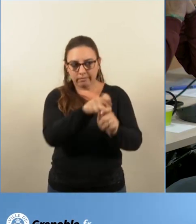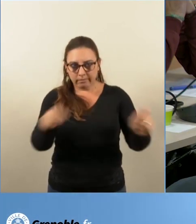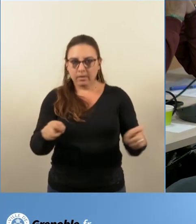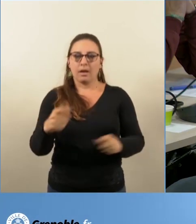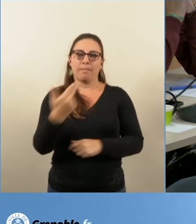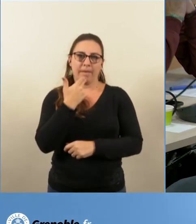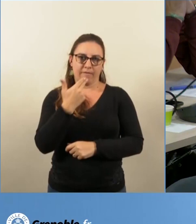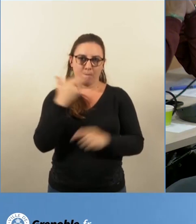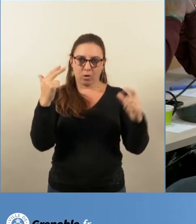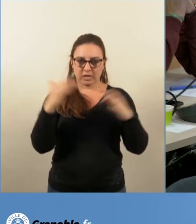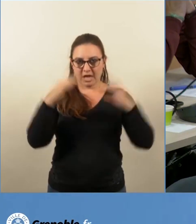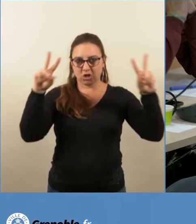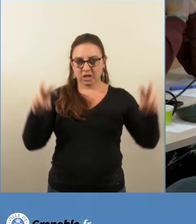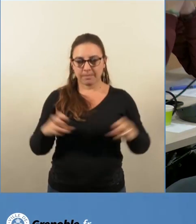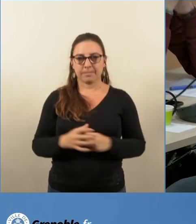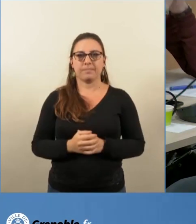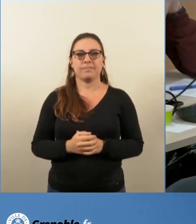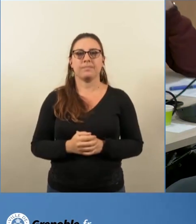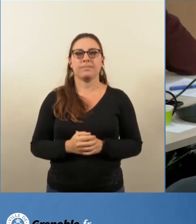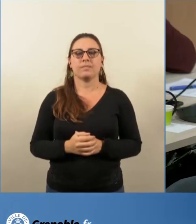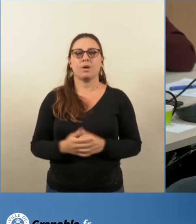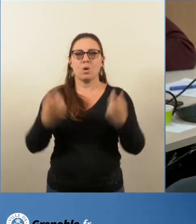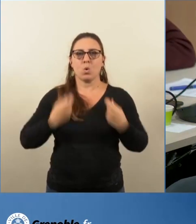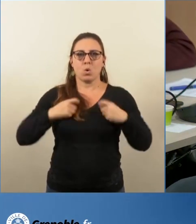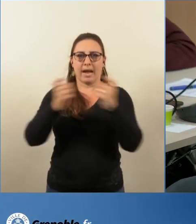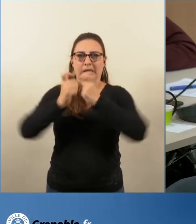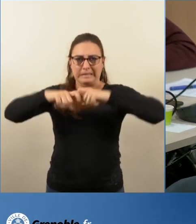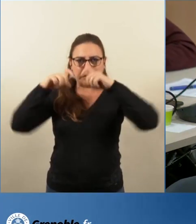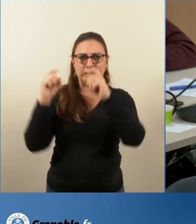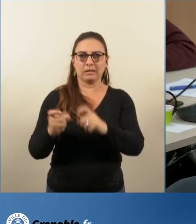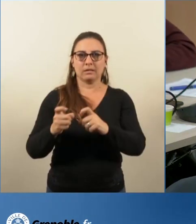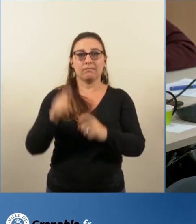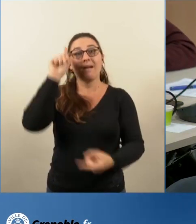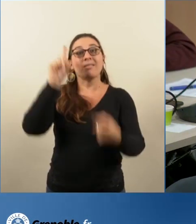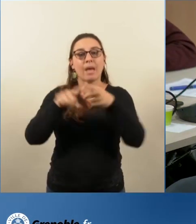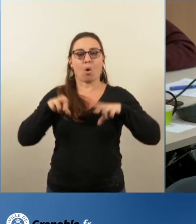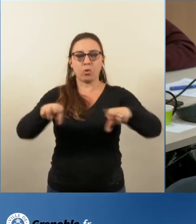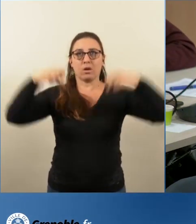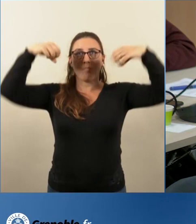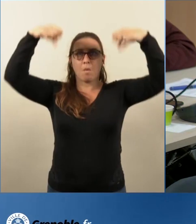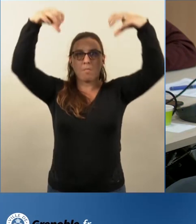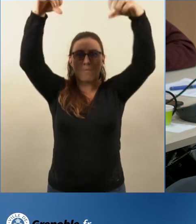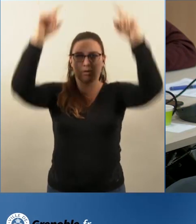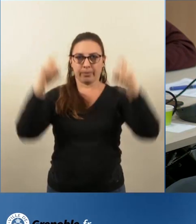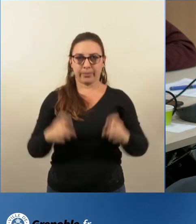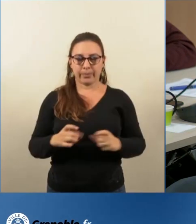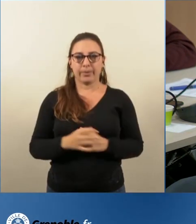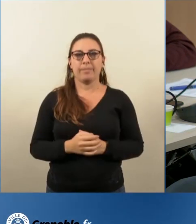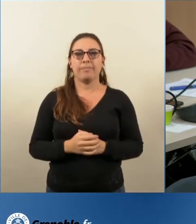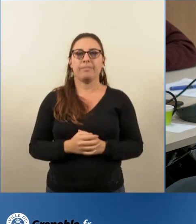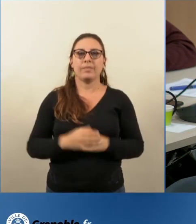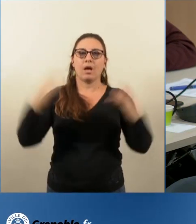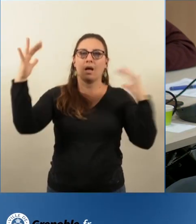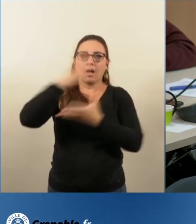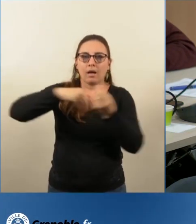énergétique une forte chute de consommation d'électricité dans l'éclairage public le taux d'énergie renouvelable